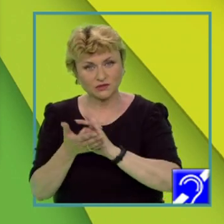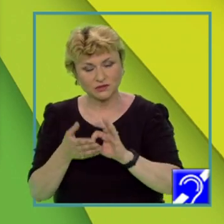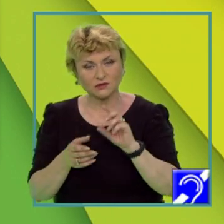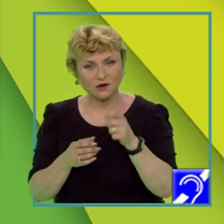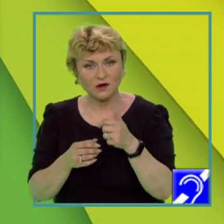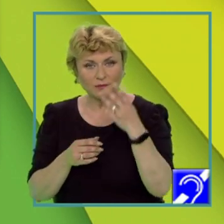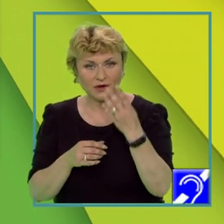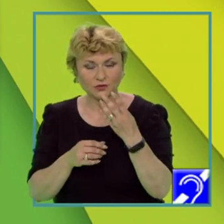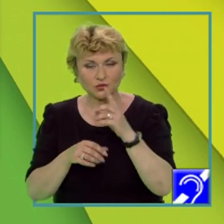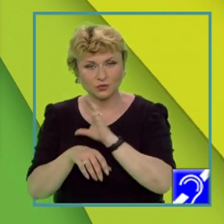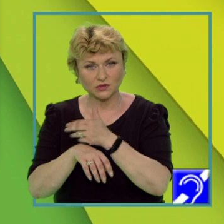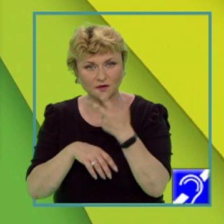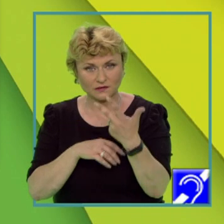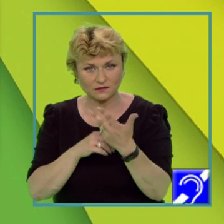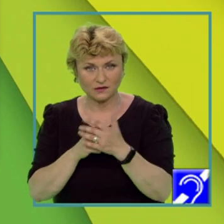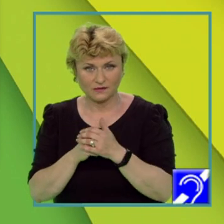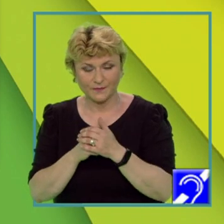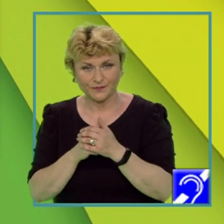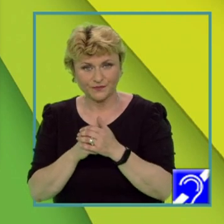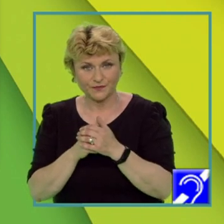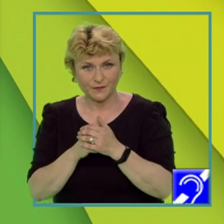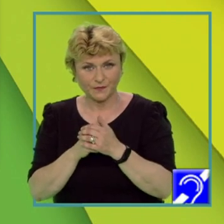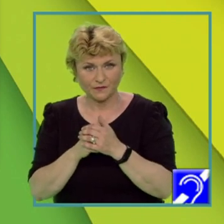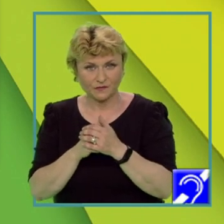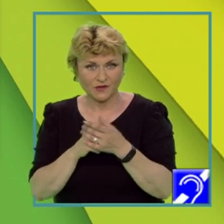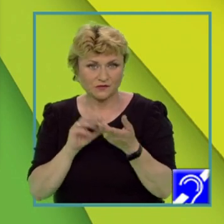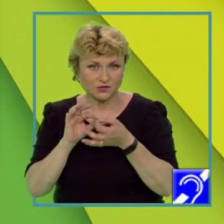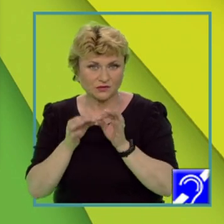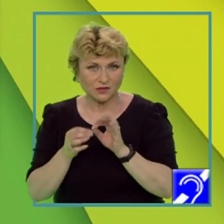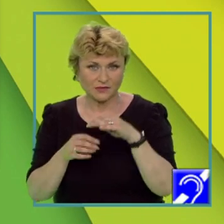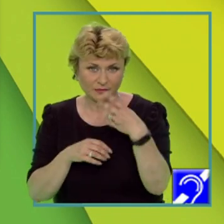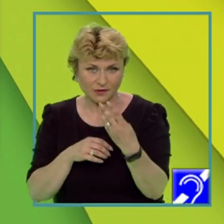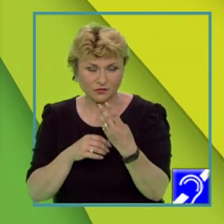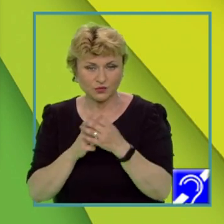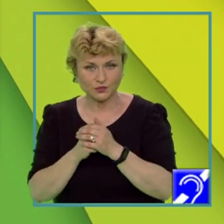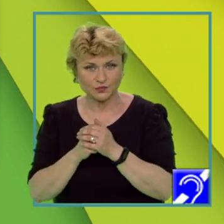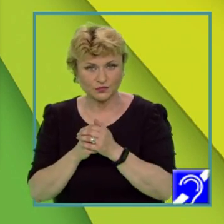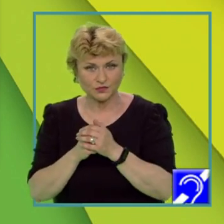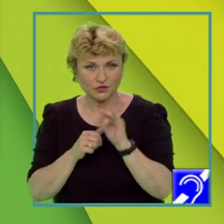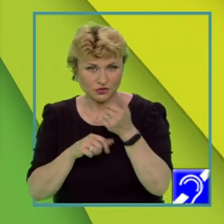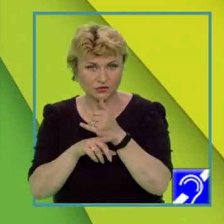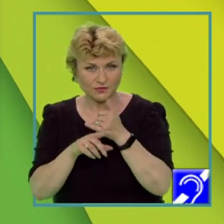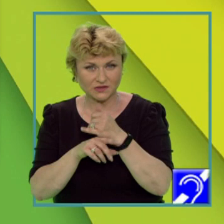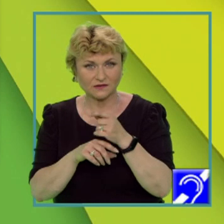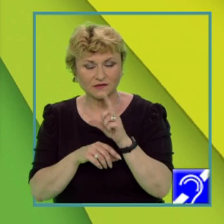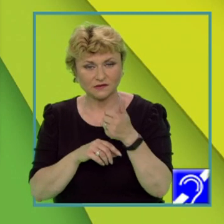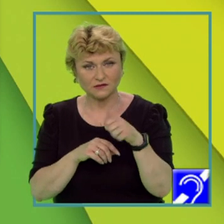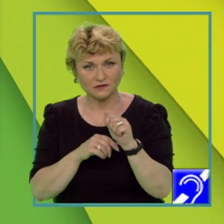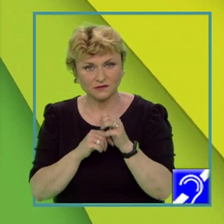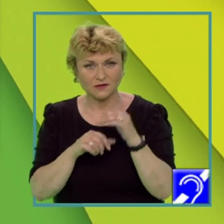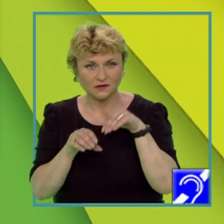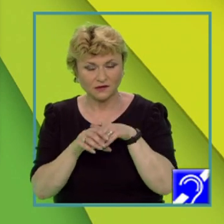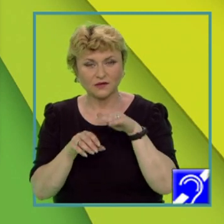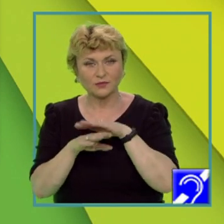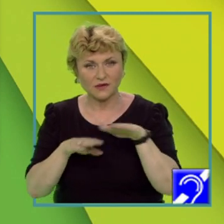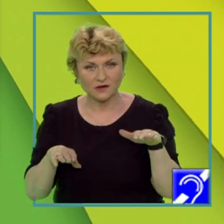treia Deci radical de ordin 3 din 4 la a treia ceea ce înseamnă patru se observă că logaritm la puterea a doua în bază 3